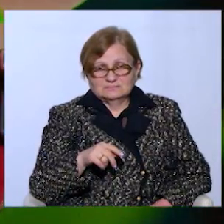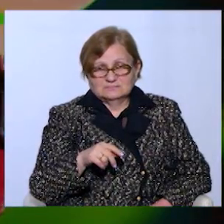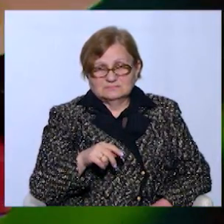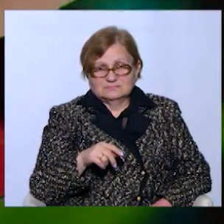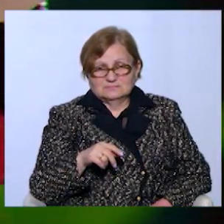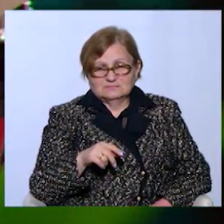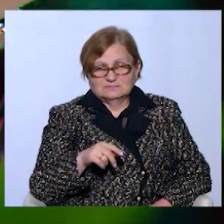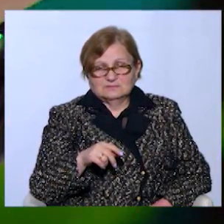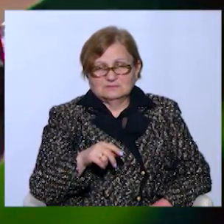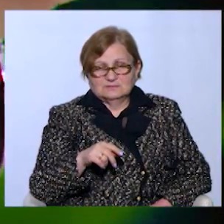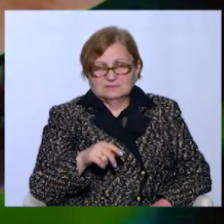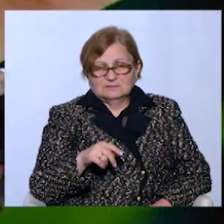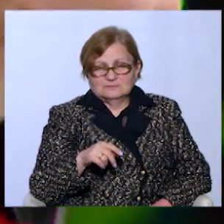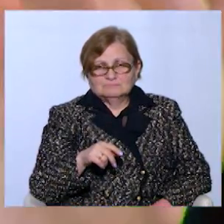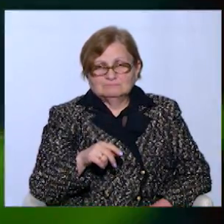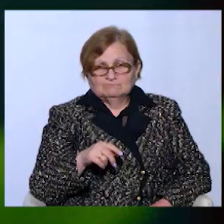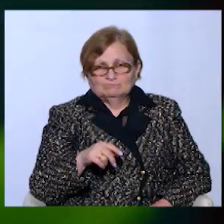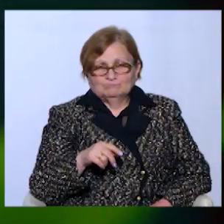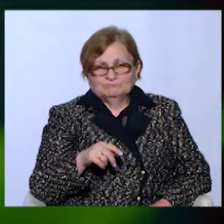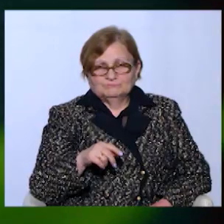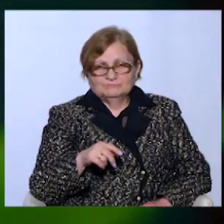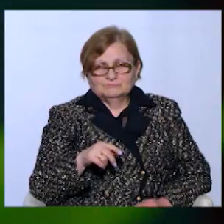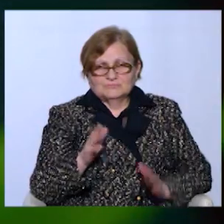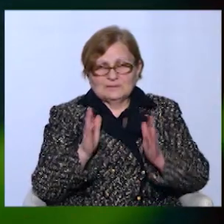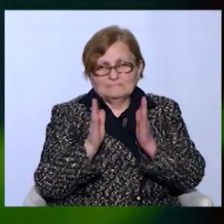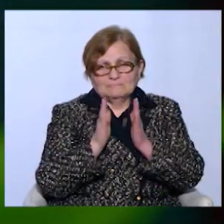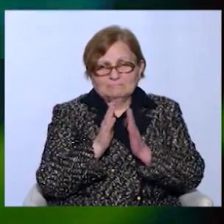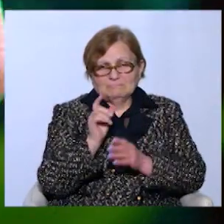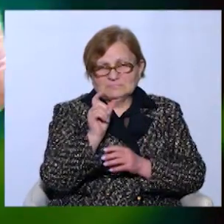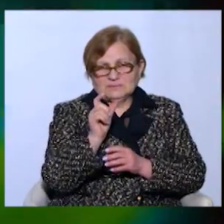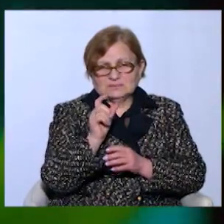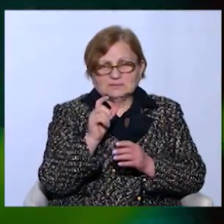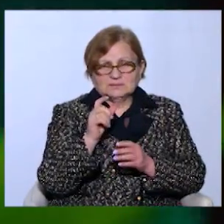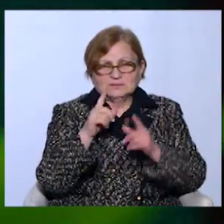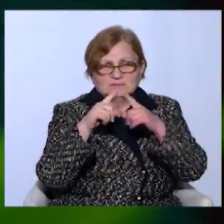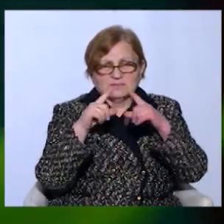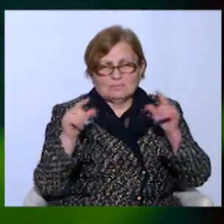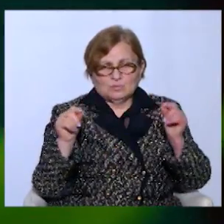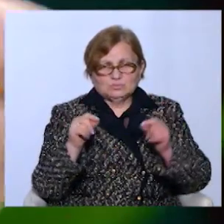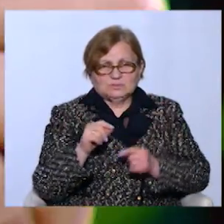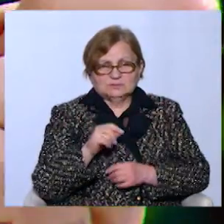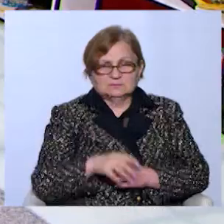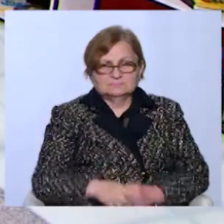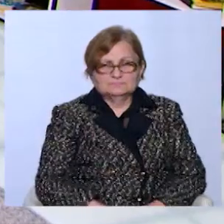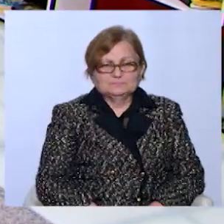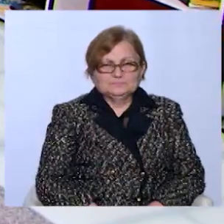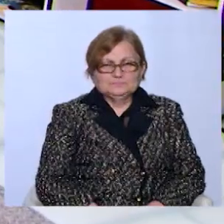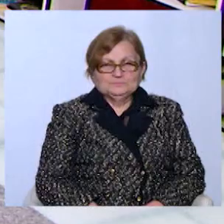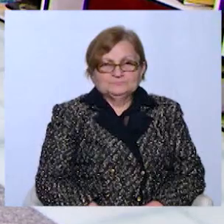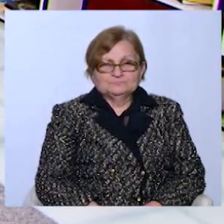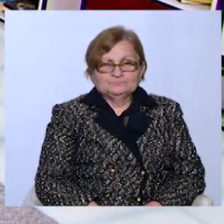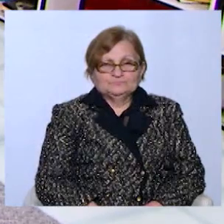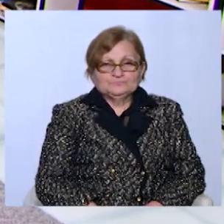ასე ჩამოვაჭრი პატარა სამკუთხედს. აი, ნახეთ.